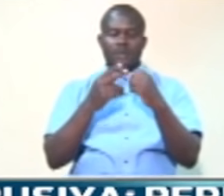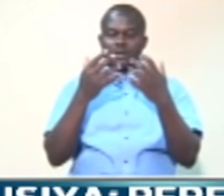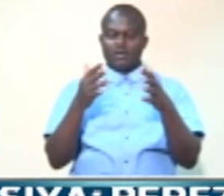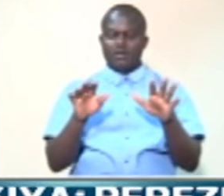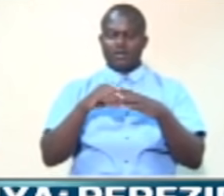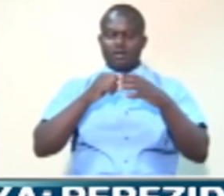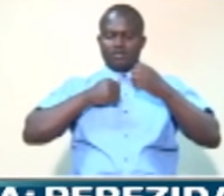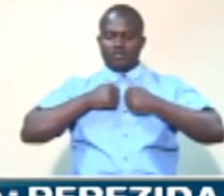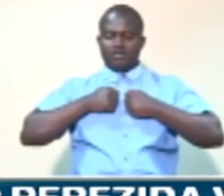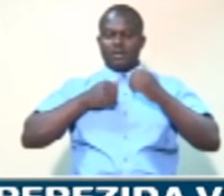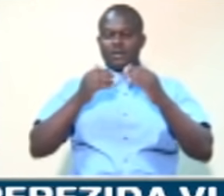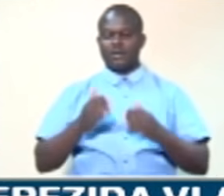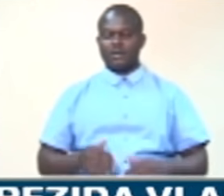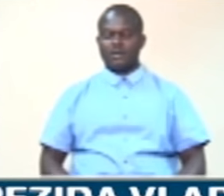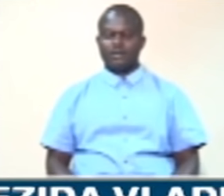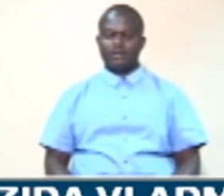mu Rwanda.